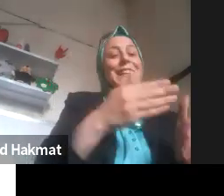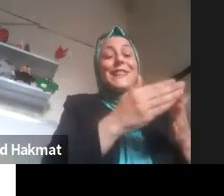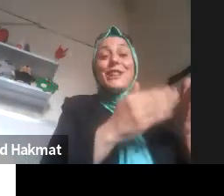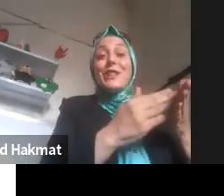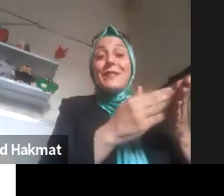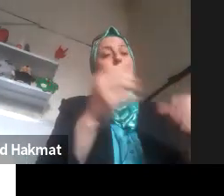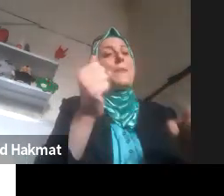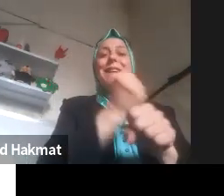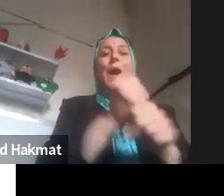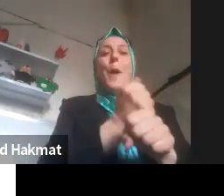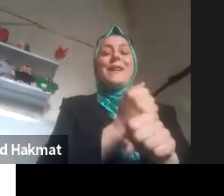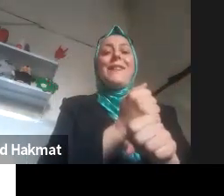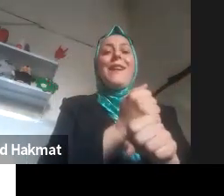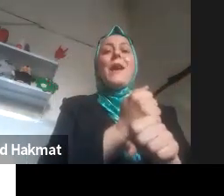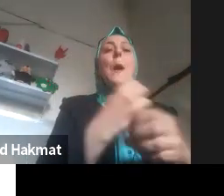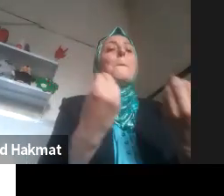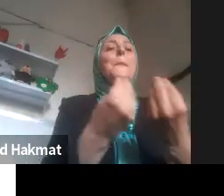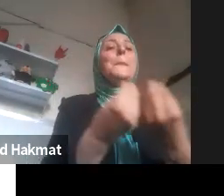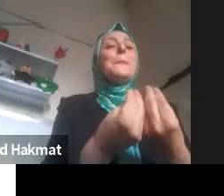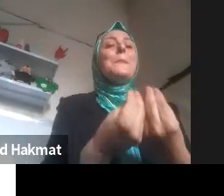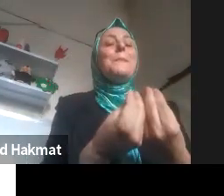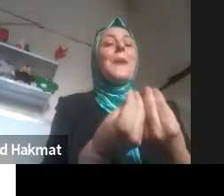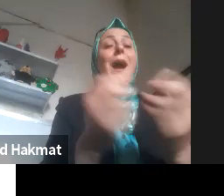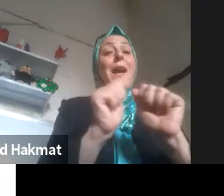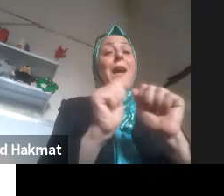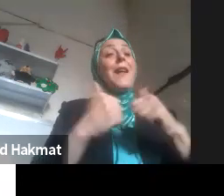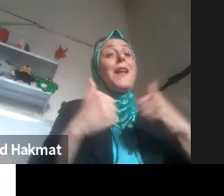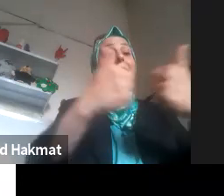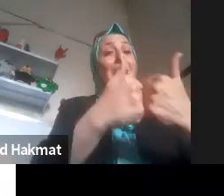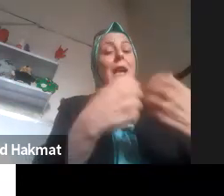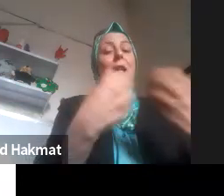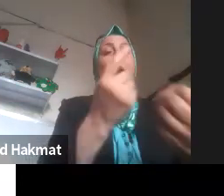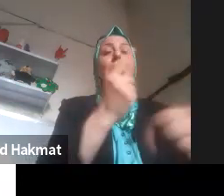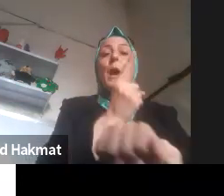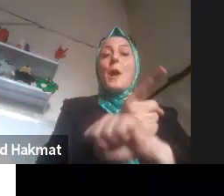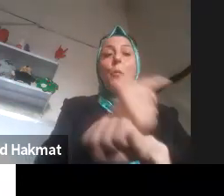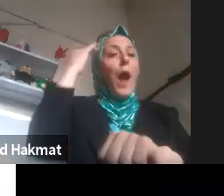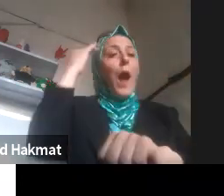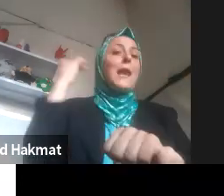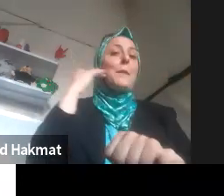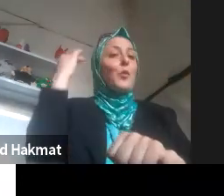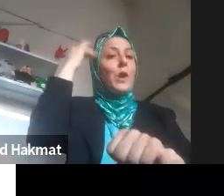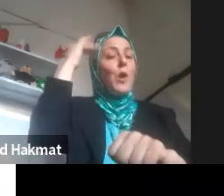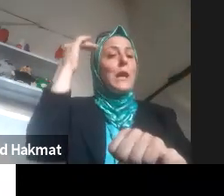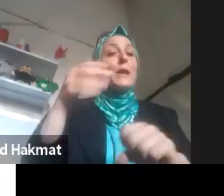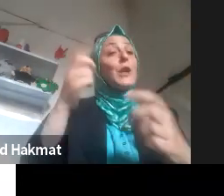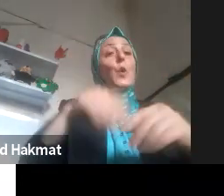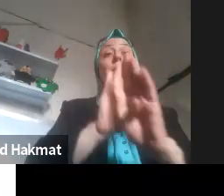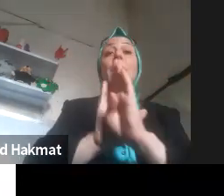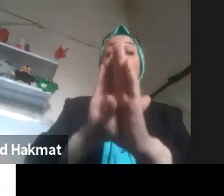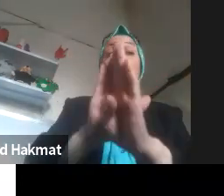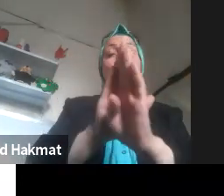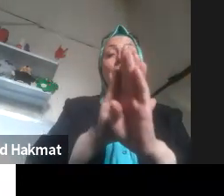مع الأهالي، على حد سواء مع المعلمين، ونضل نعزز أهمية الرسالة الصحيحة البعيدة